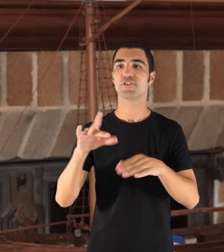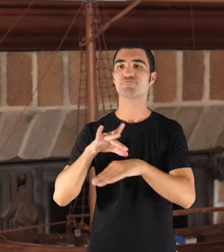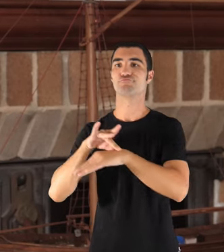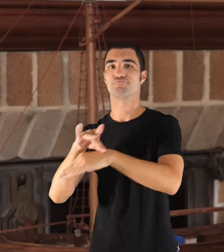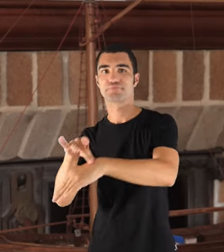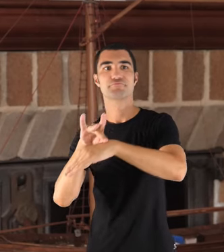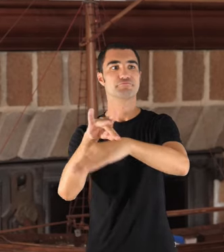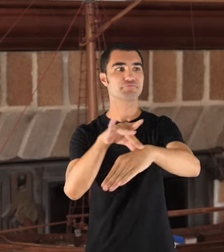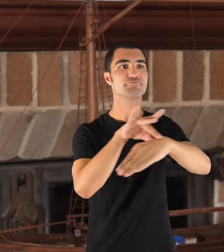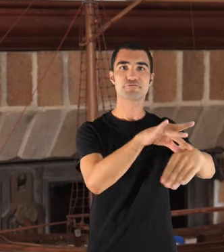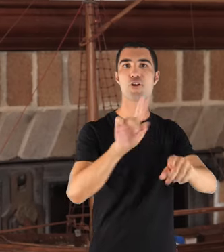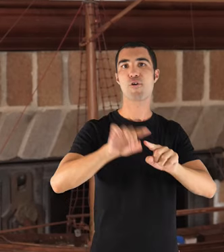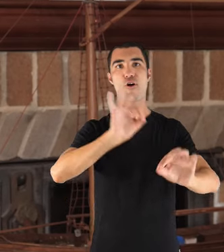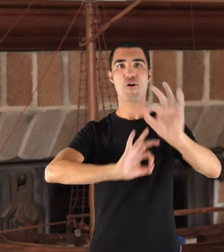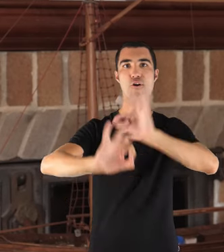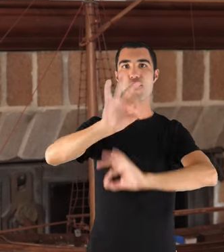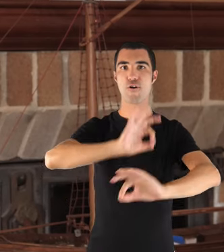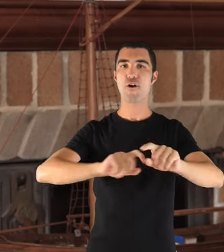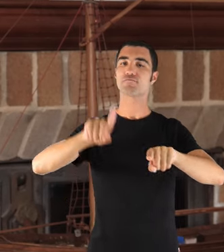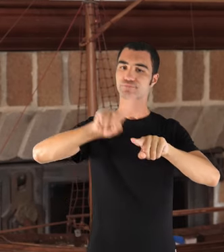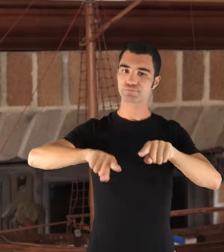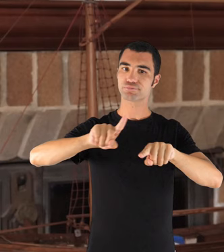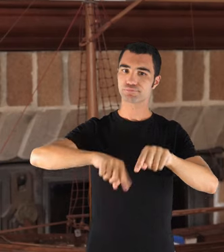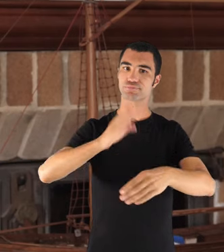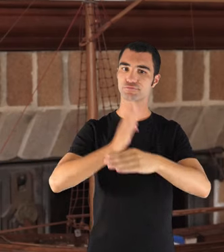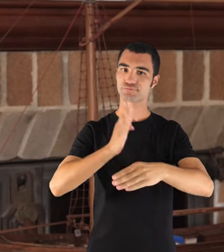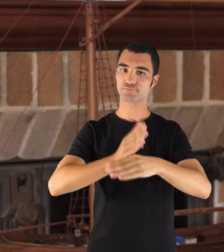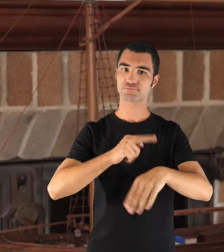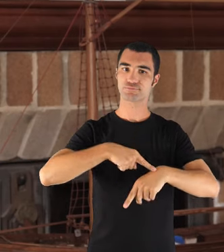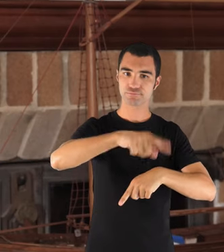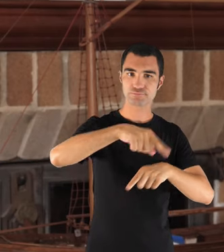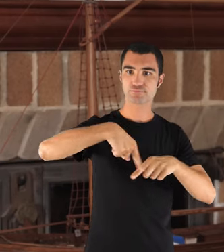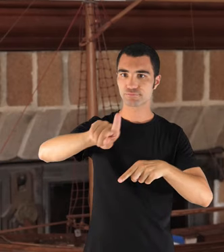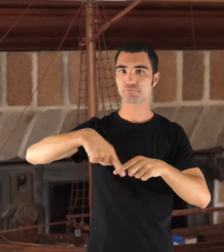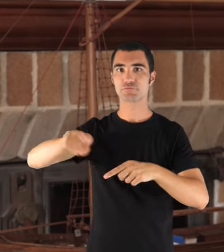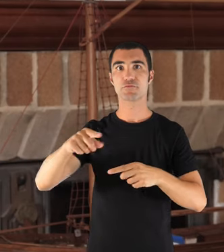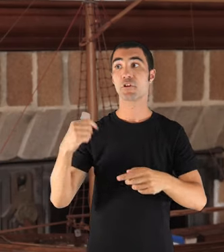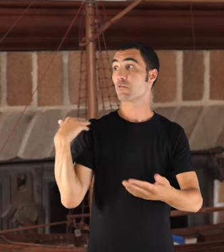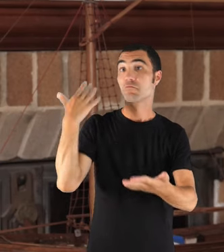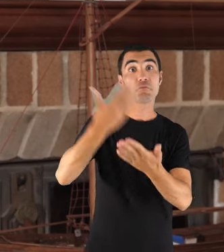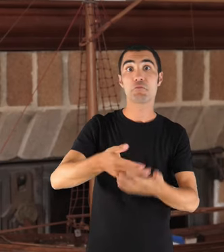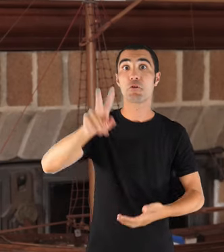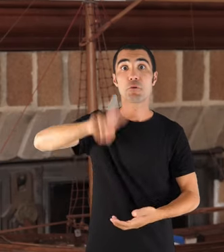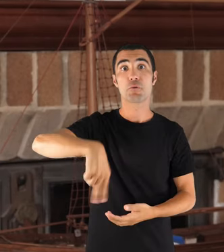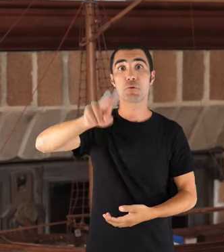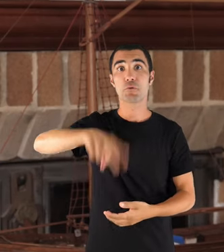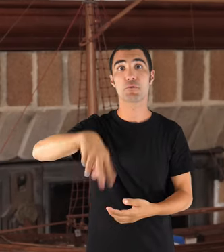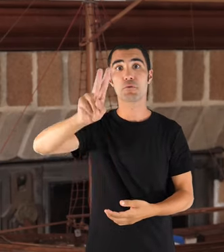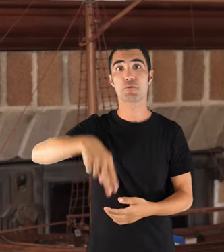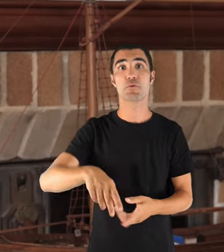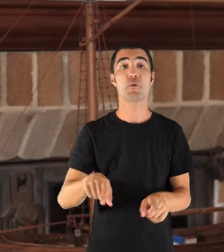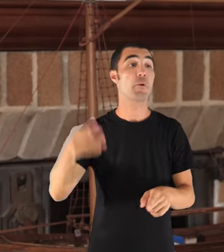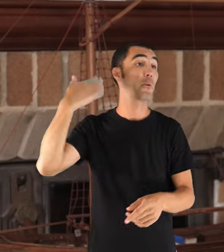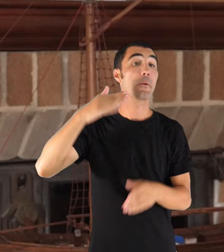organitzat i regular com encara no n'hi havia hagut cap fins ara, perquè hi havia hagut, com diguem, tres barquetes que